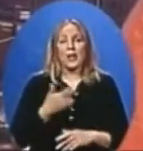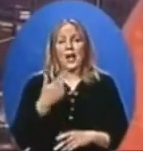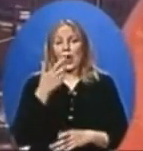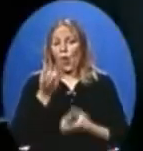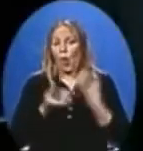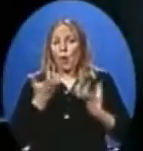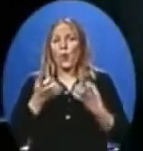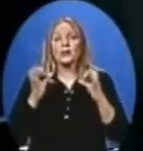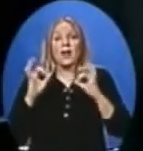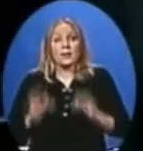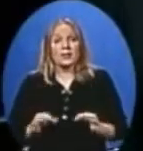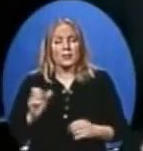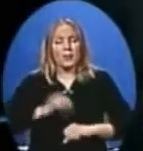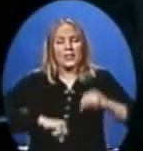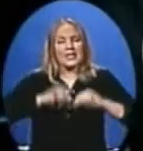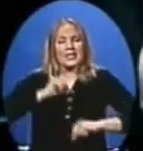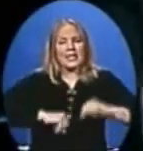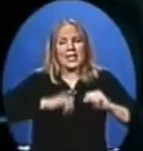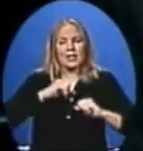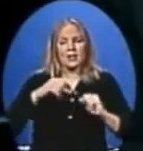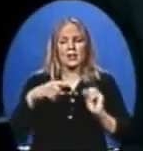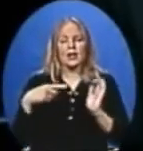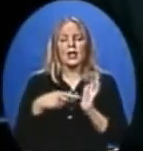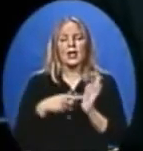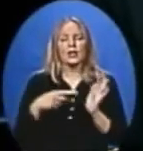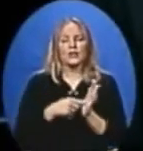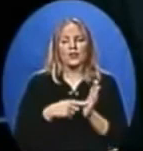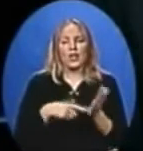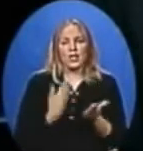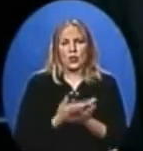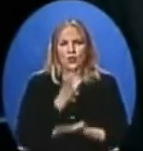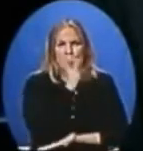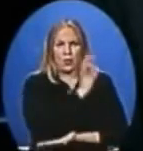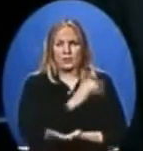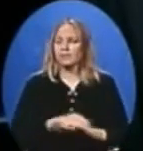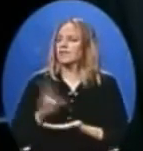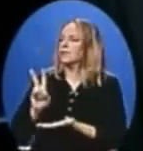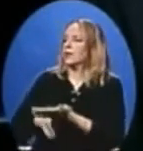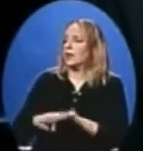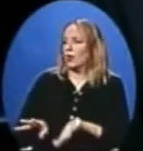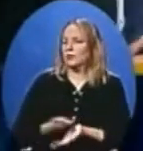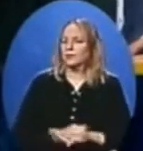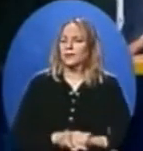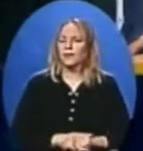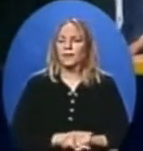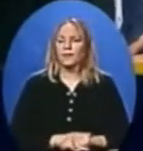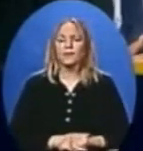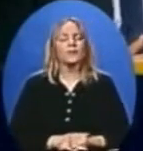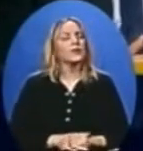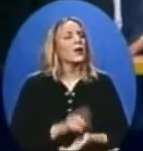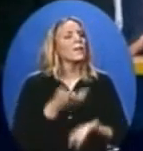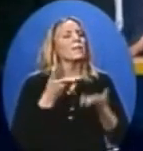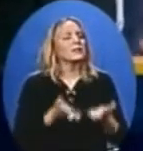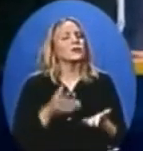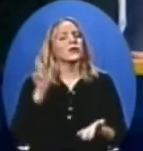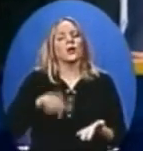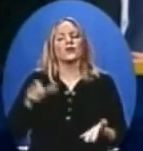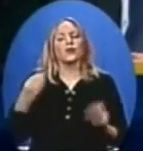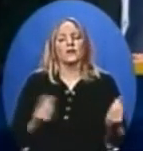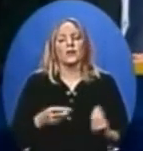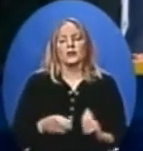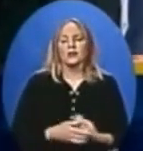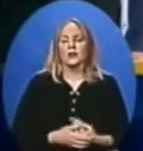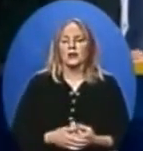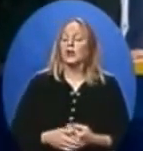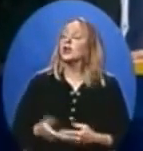האמיתי אכן נהג על פי ההנחות שלכם. נכון. מה זה עוזר לאנושות הדבר הזה?